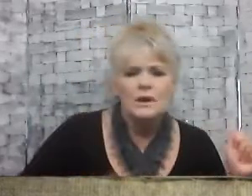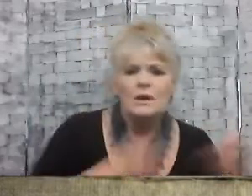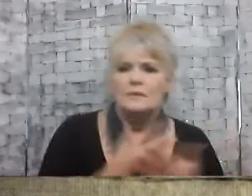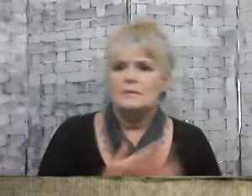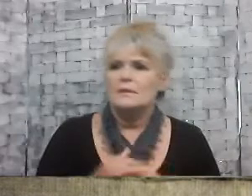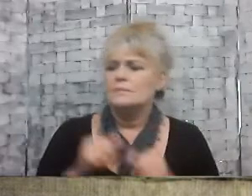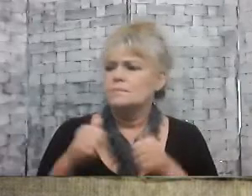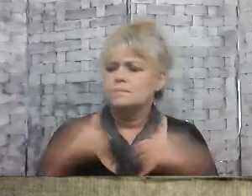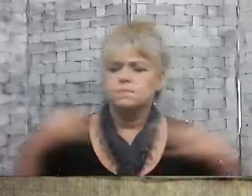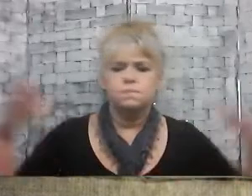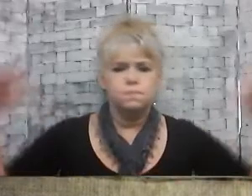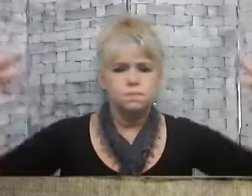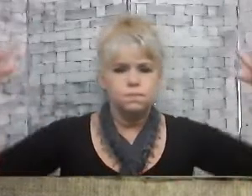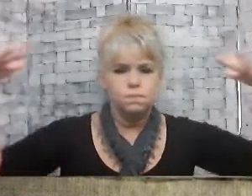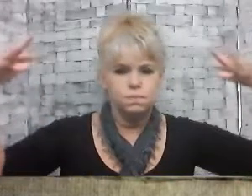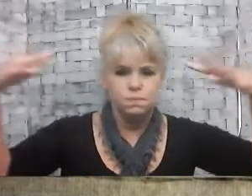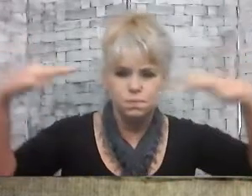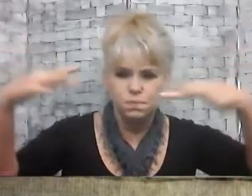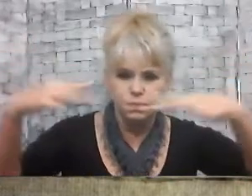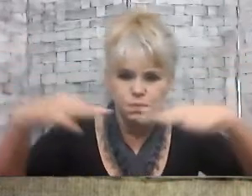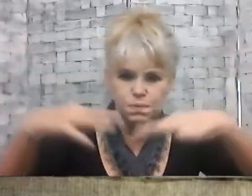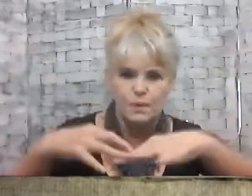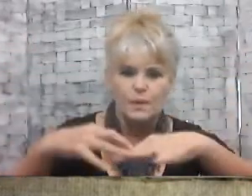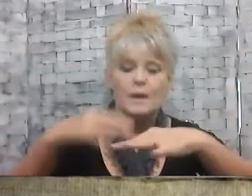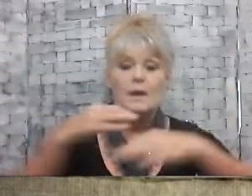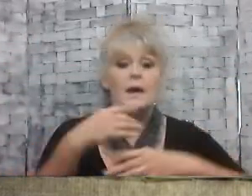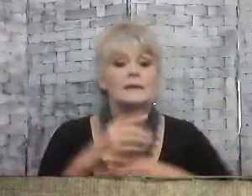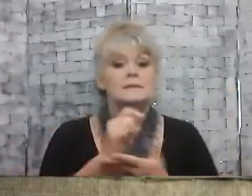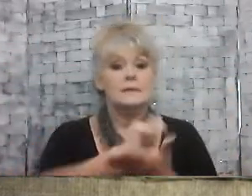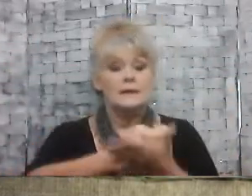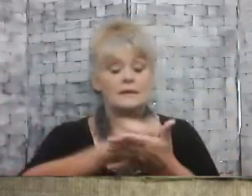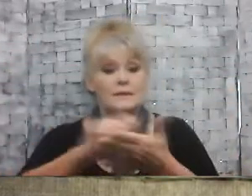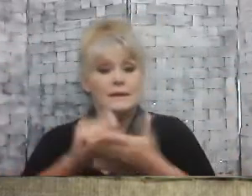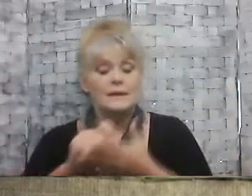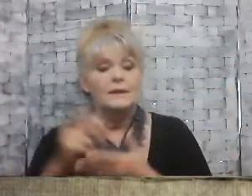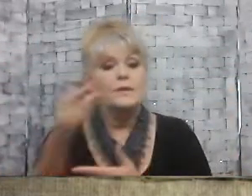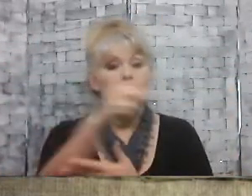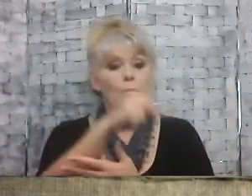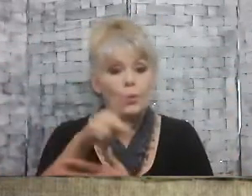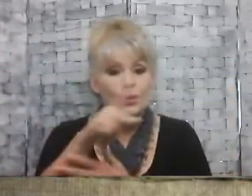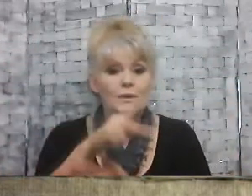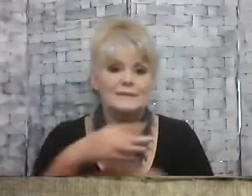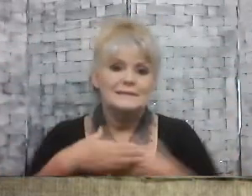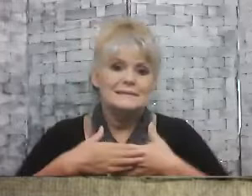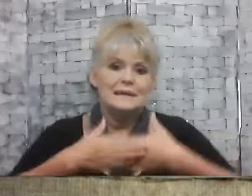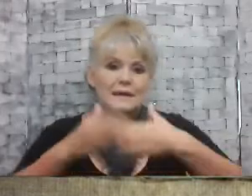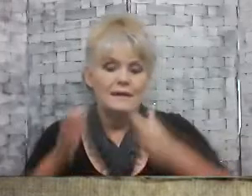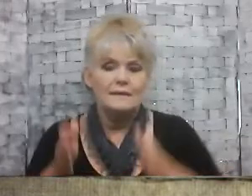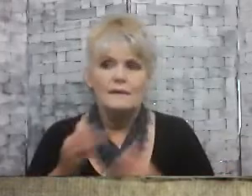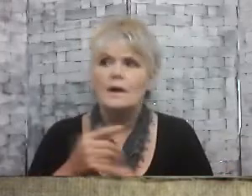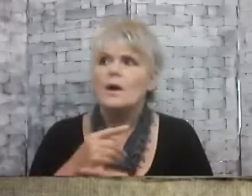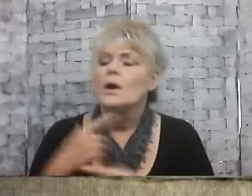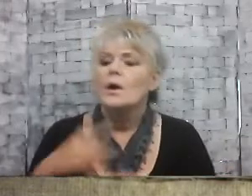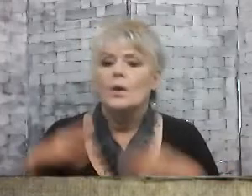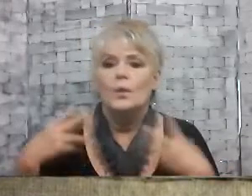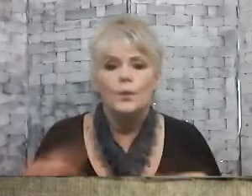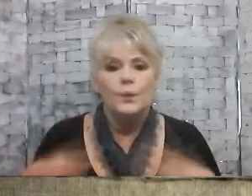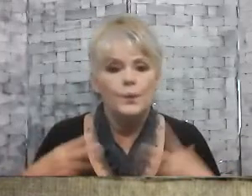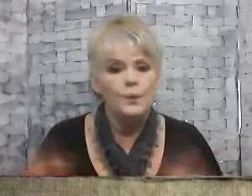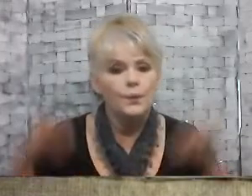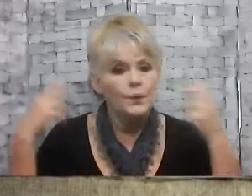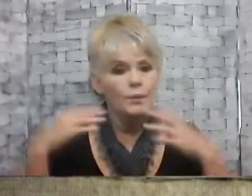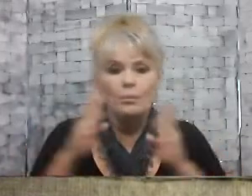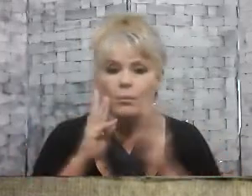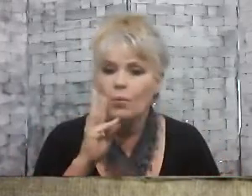saamgekom om liedjies te skryf. Hulle word genoem The Potter's Gate, en dit is so 'n aanbiddingsprojek. Die